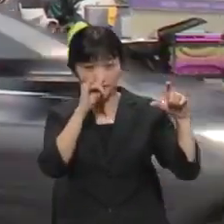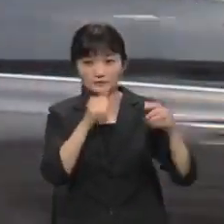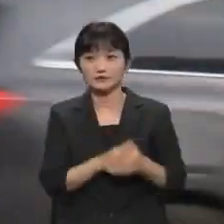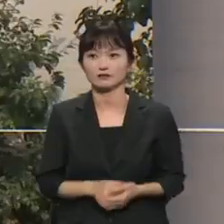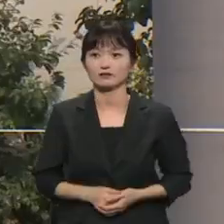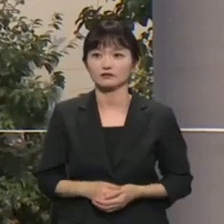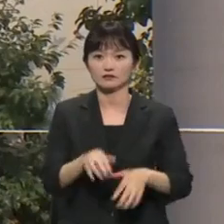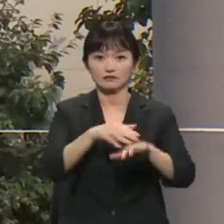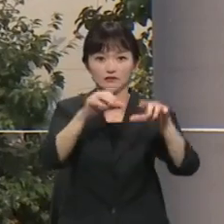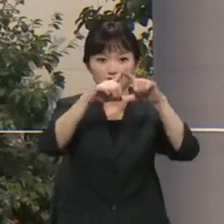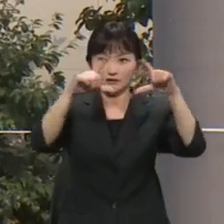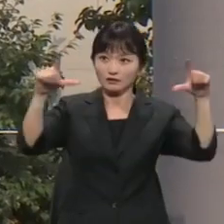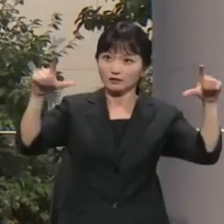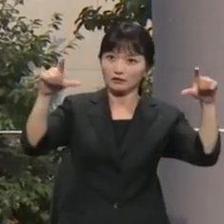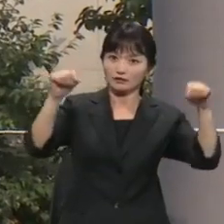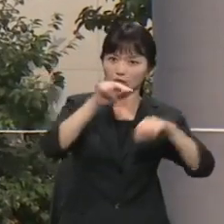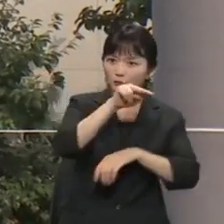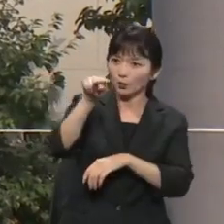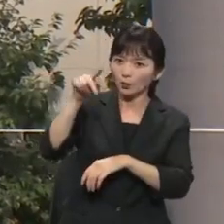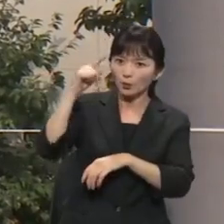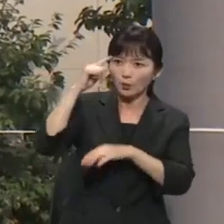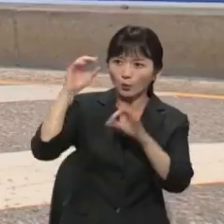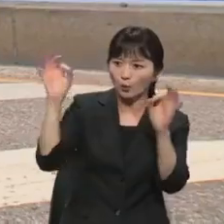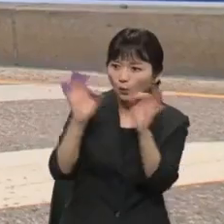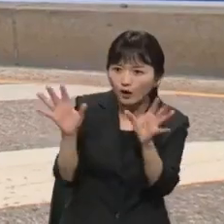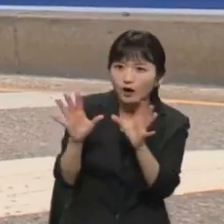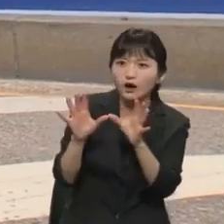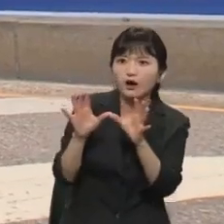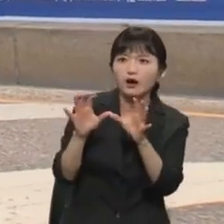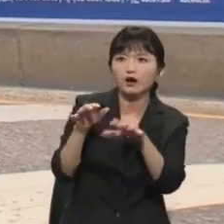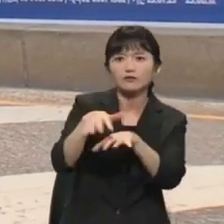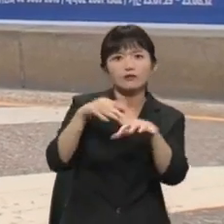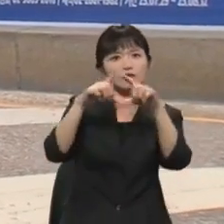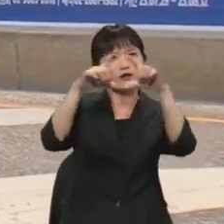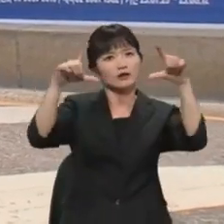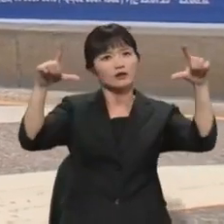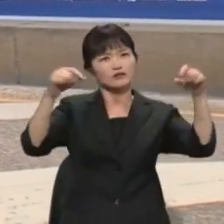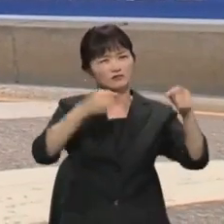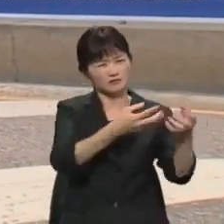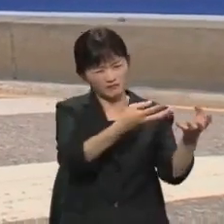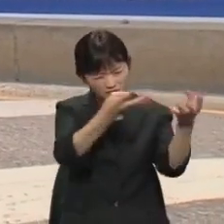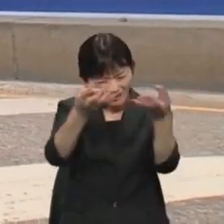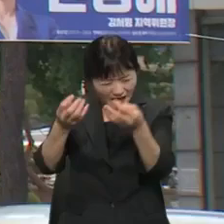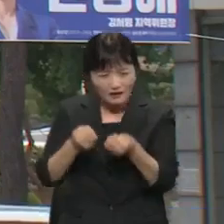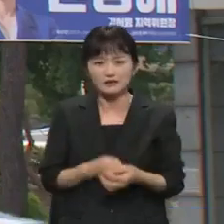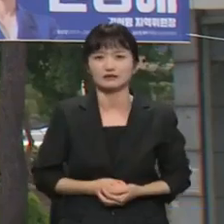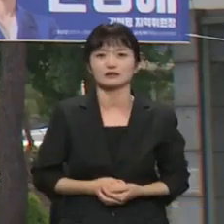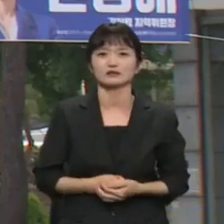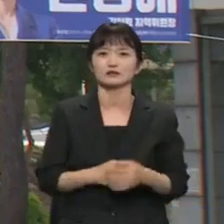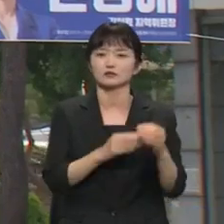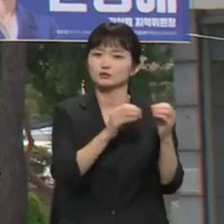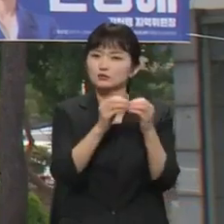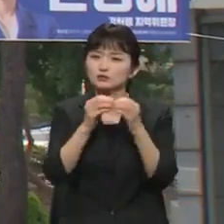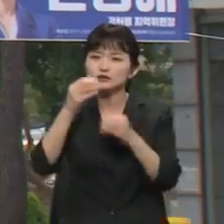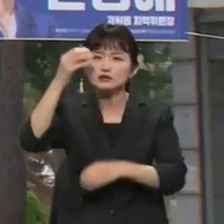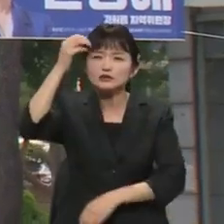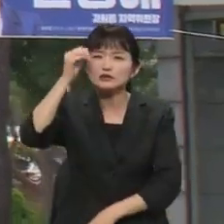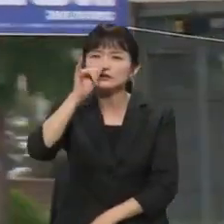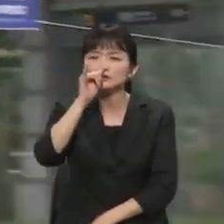기상천외한 문구들이 적혀있고 또 많이 걸려 있습니다 기억에 남는 현수막 문구 있으세요 저요